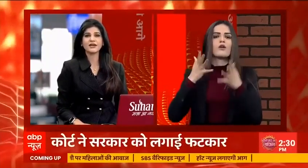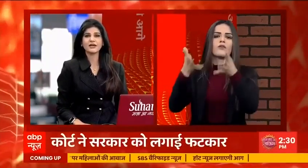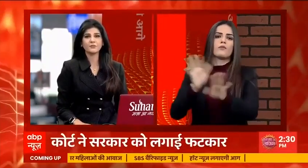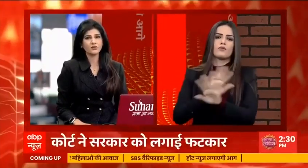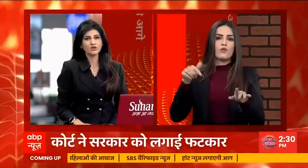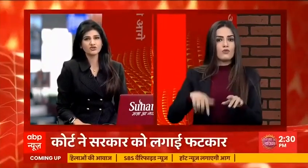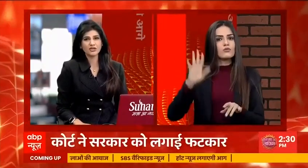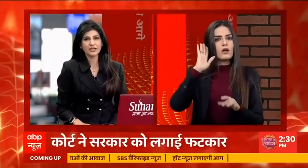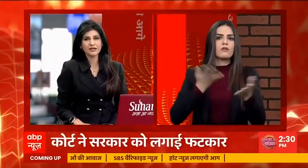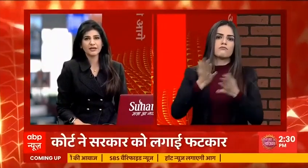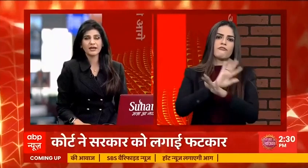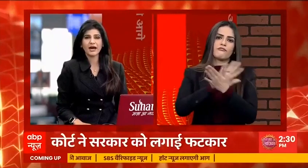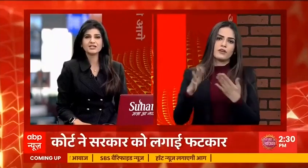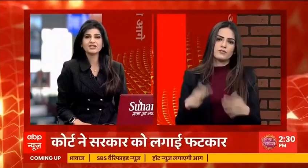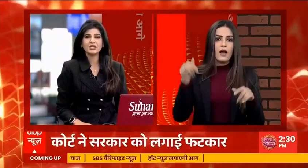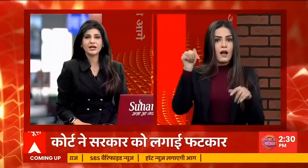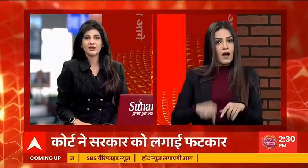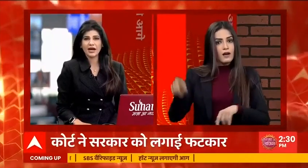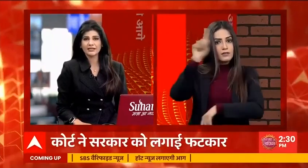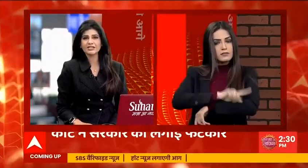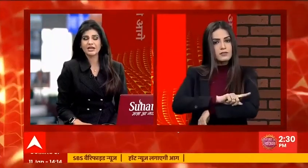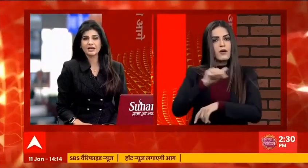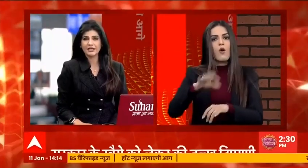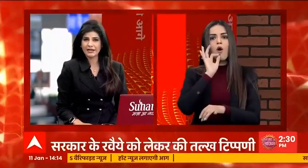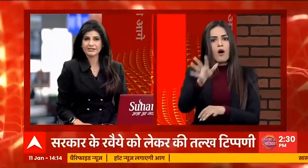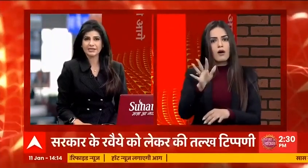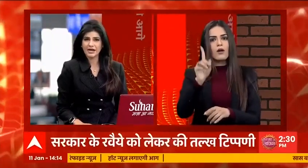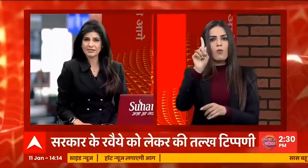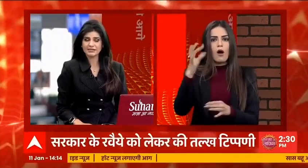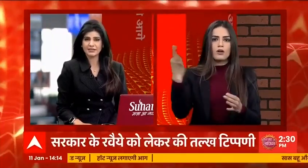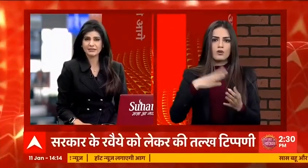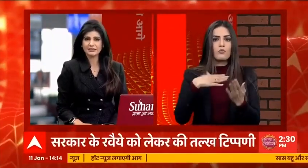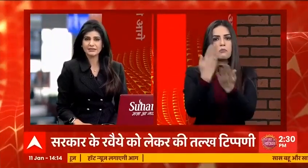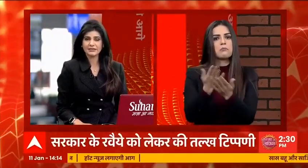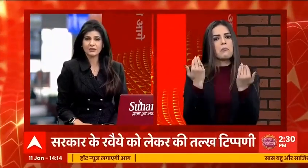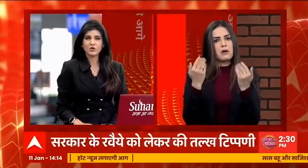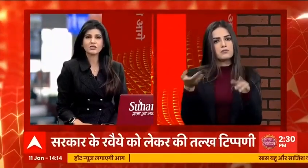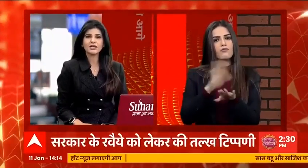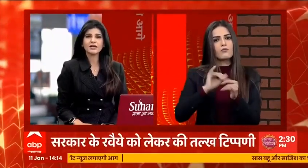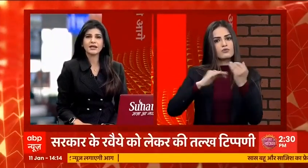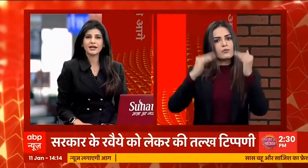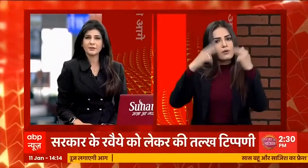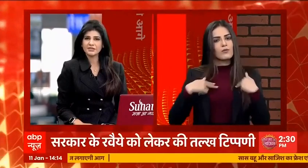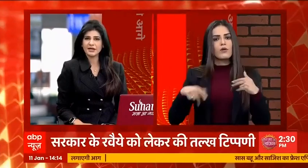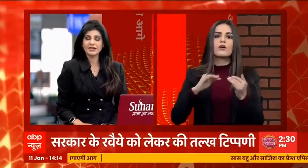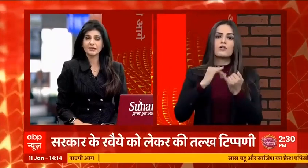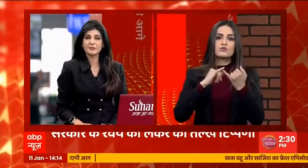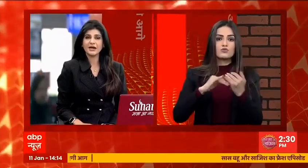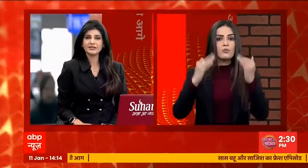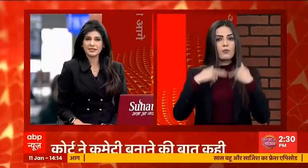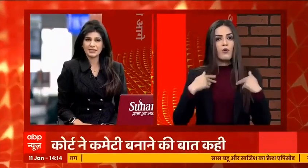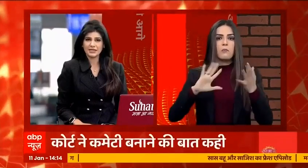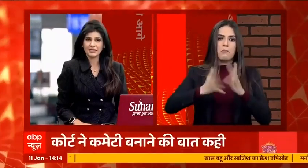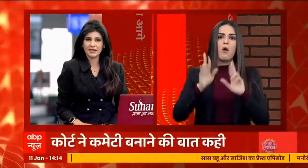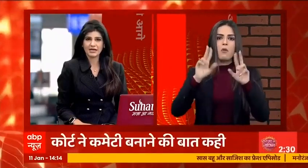आज की सुनवाई पूरी हो चुकी है, आज आदेश का एक हिस्सा आ सकता है। कोर्ट ने एक कमेटी बनाने की